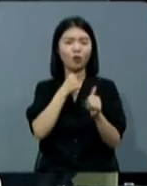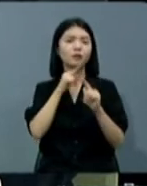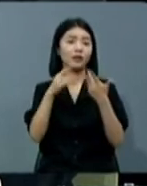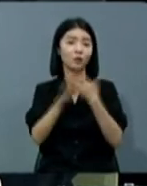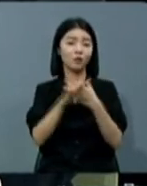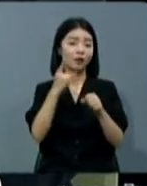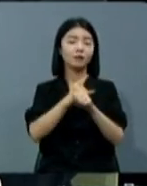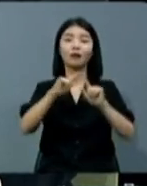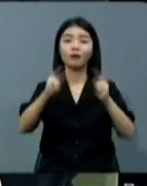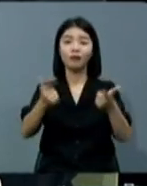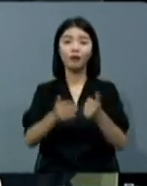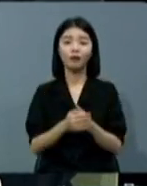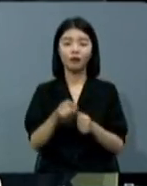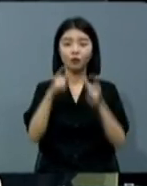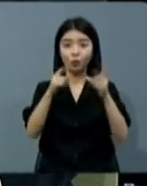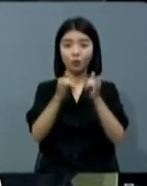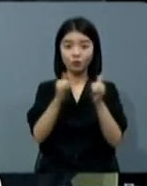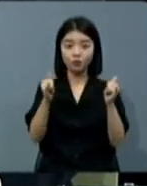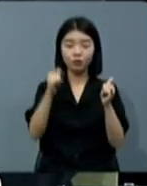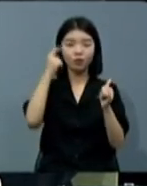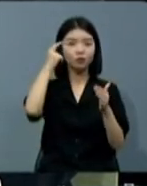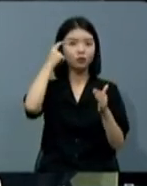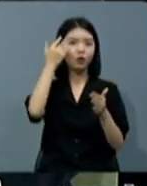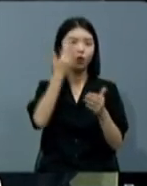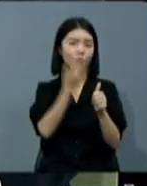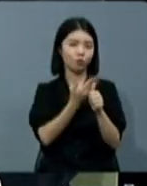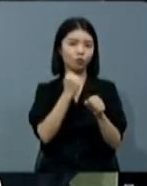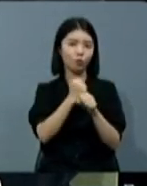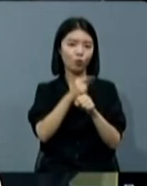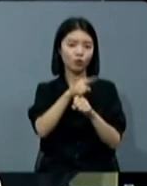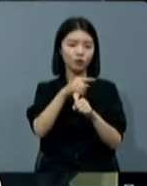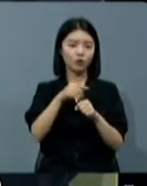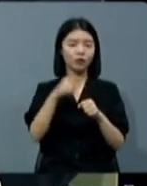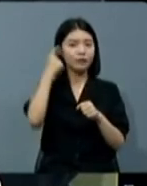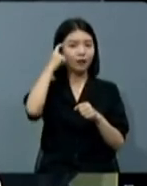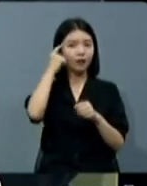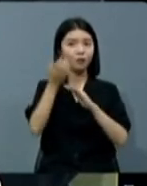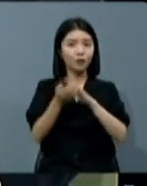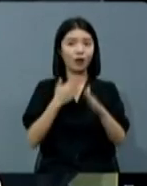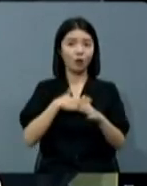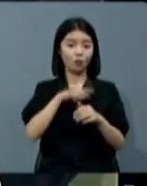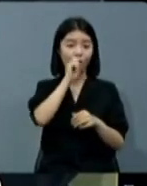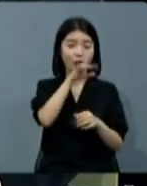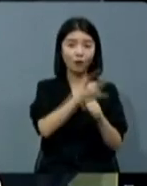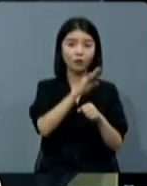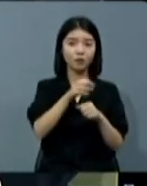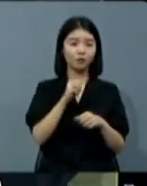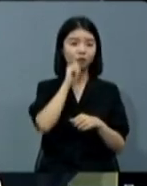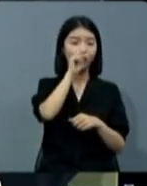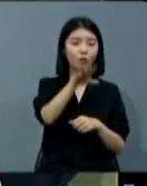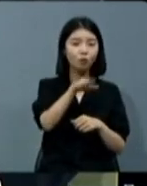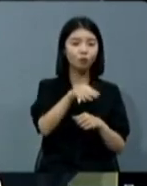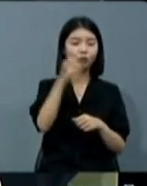안 하겠다. 그건 도민들의 의사를 물어보고 도민들의 의식이 어느 정도인지를 미리 알아보고 던지든지 말든지 해야 되지